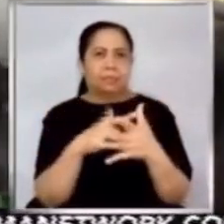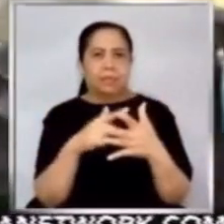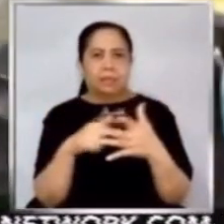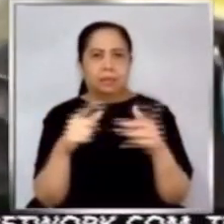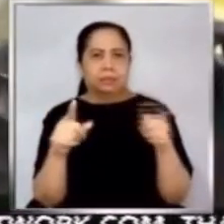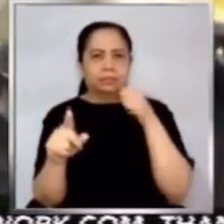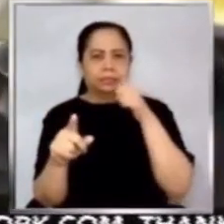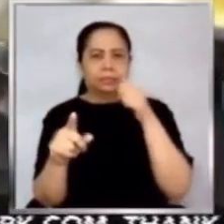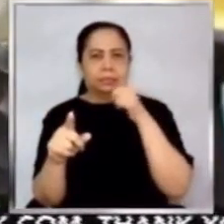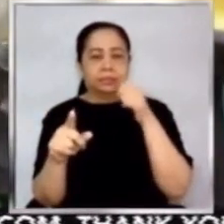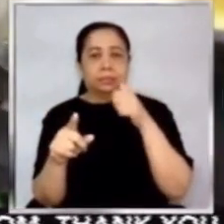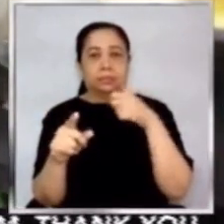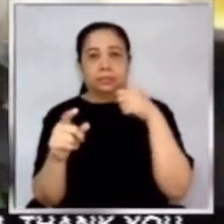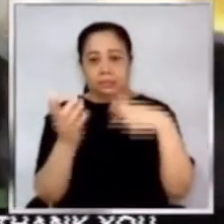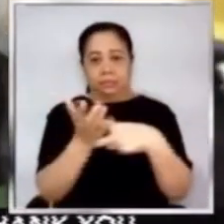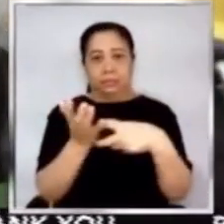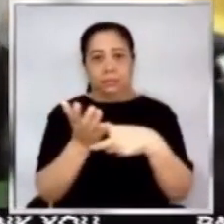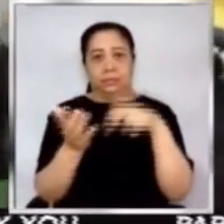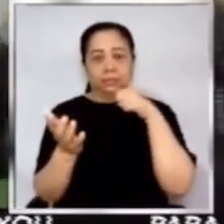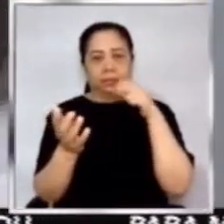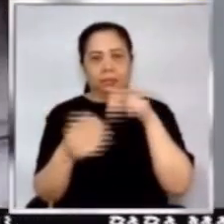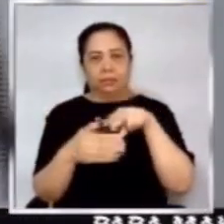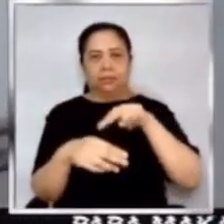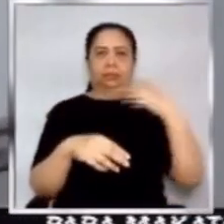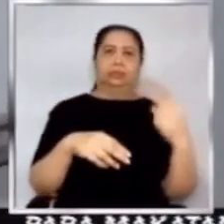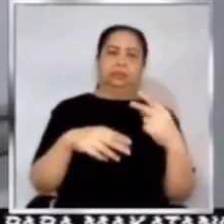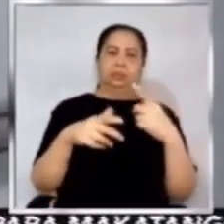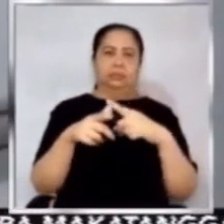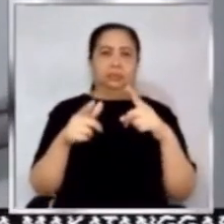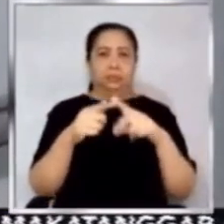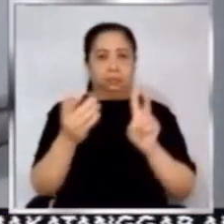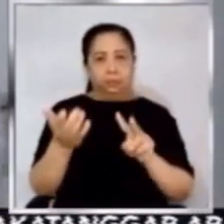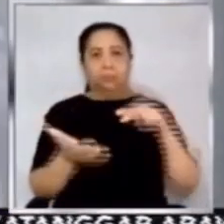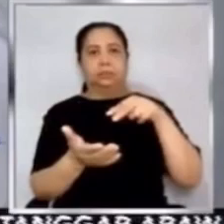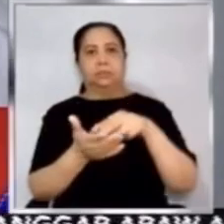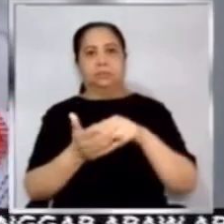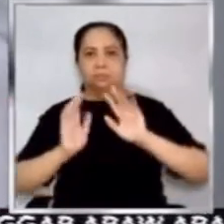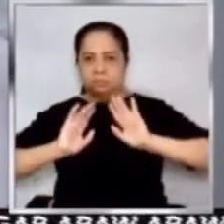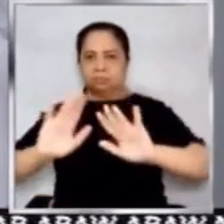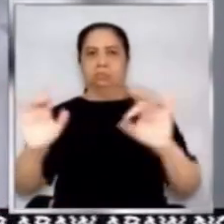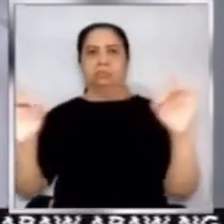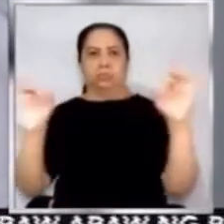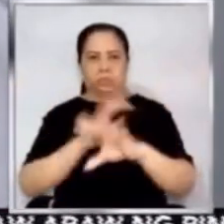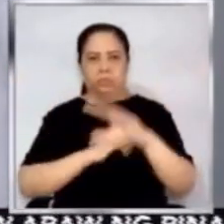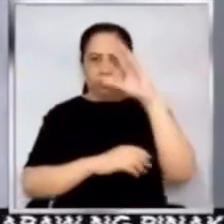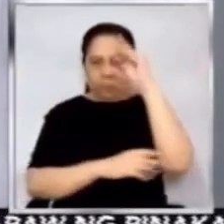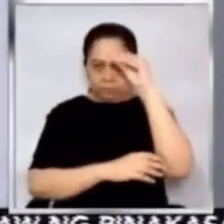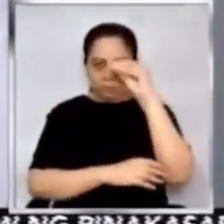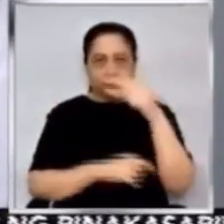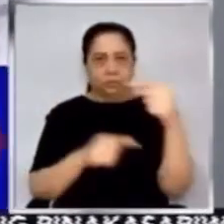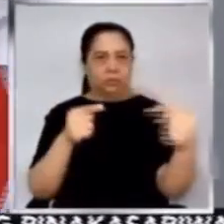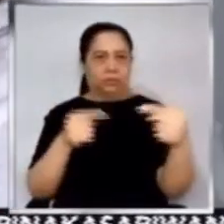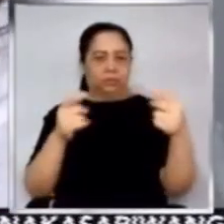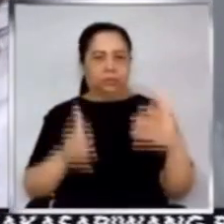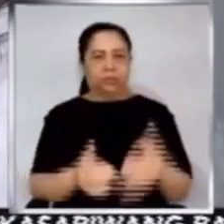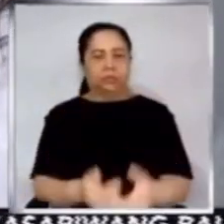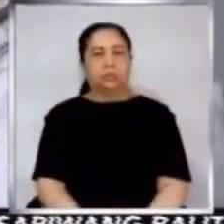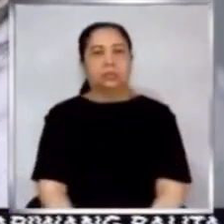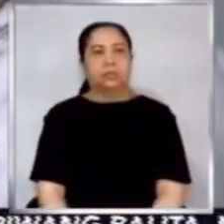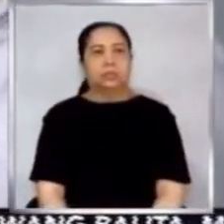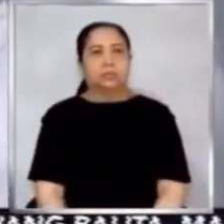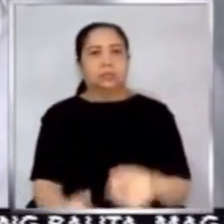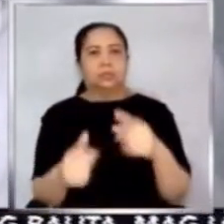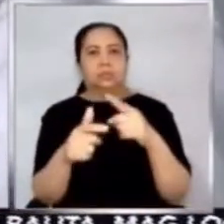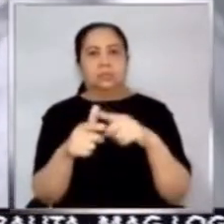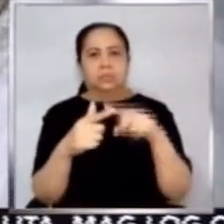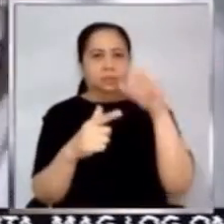konduktora, natumba siyang ganyan, tapos biglang pagtayo, tinulak niya rin yung lalaki, yung kaaway niya. Tapos itong lalaki, bigla na